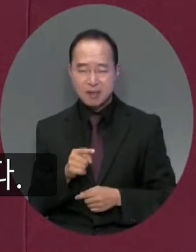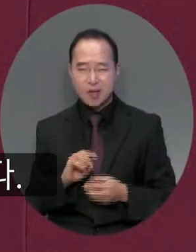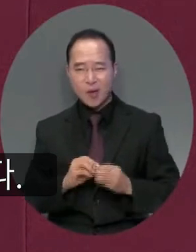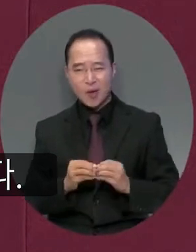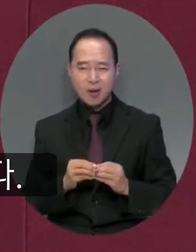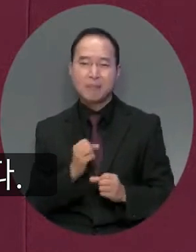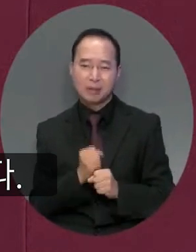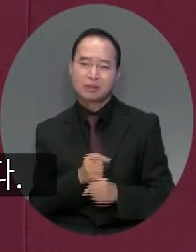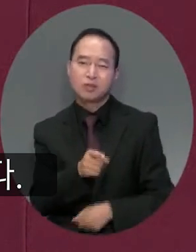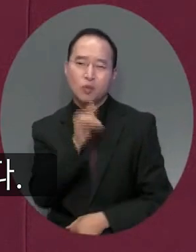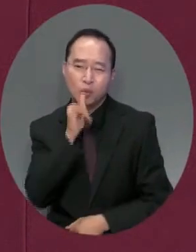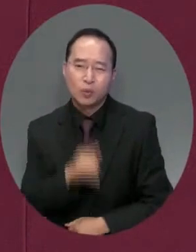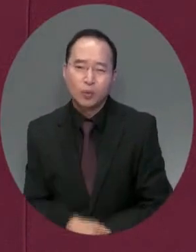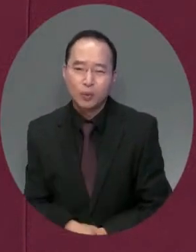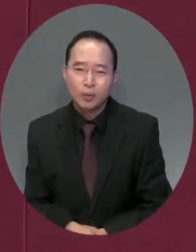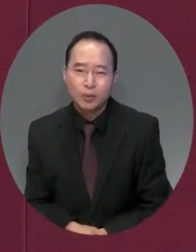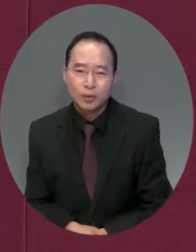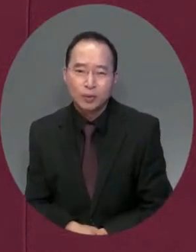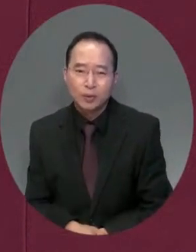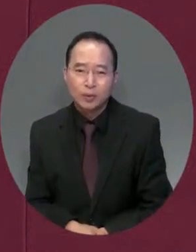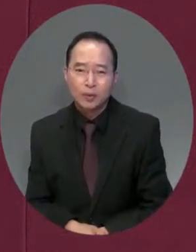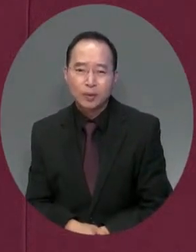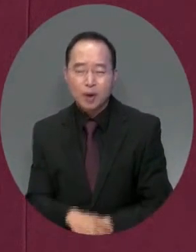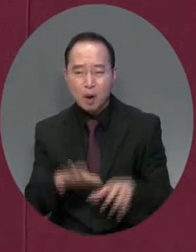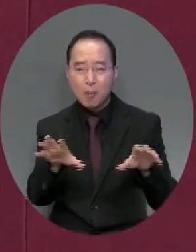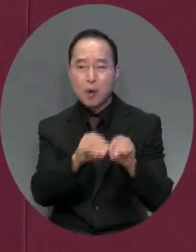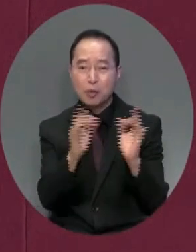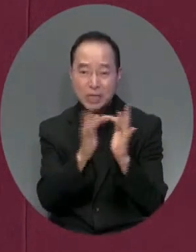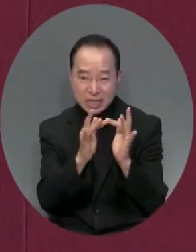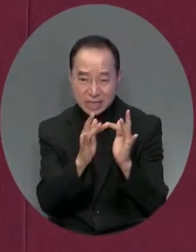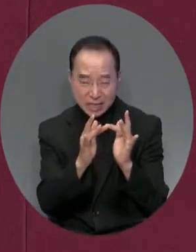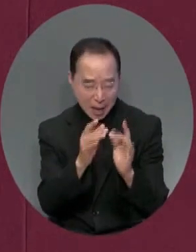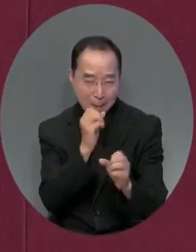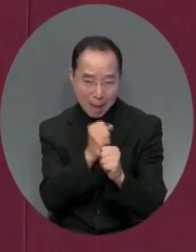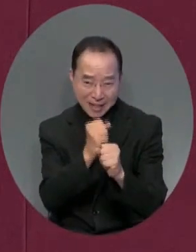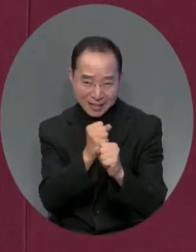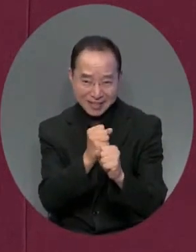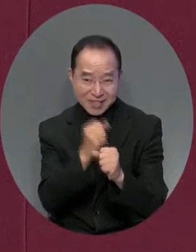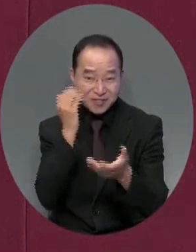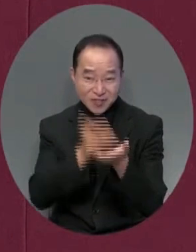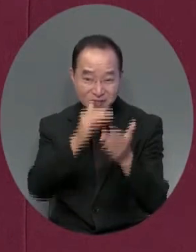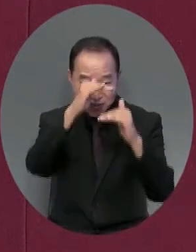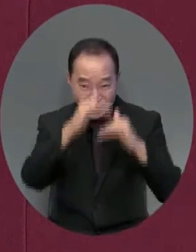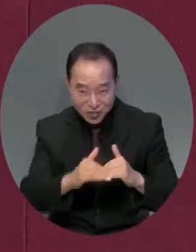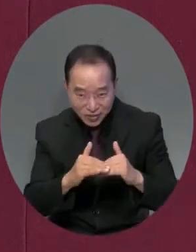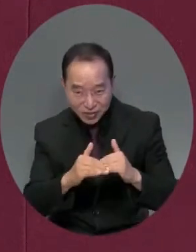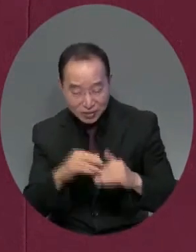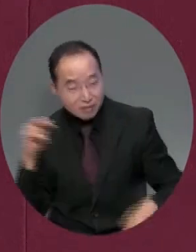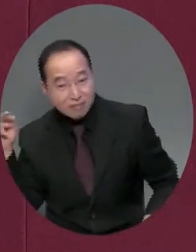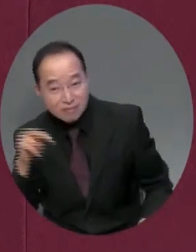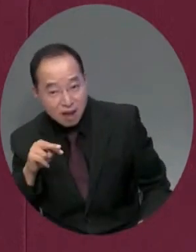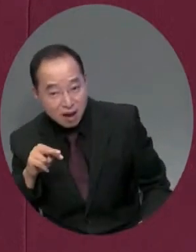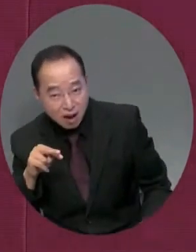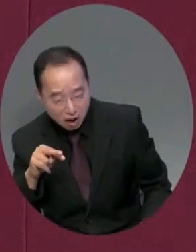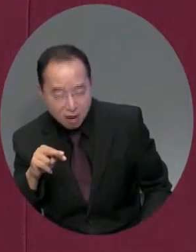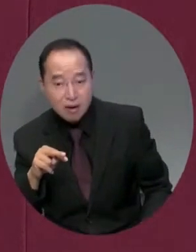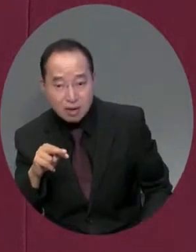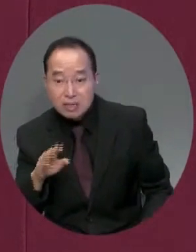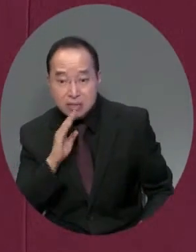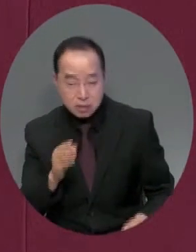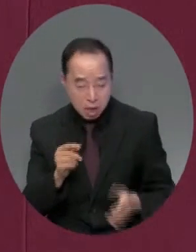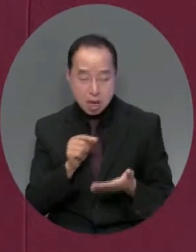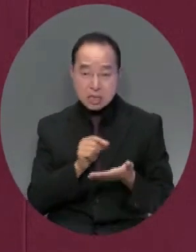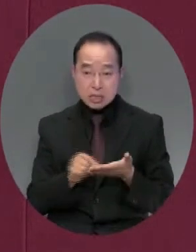지적이 많습니다. 포털이 편집한 기사를 모든 국민이 일방적으로 공급받고 실제 기사를